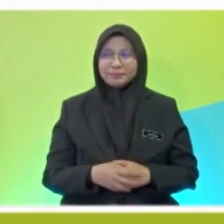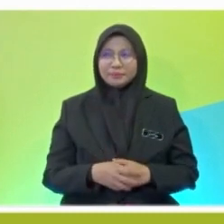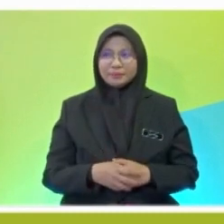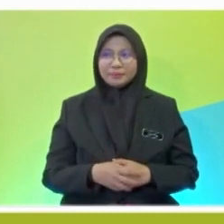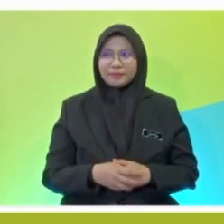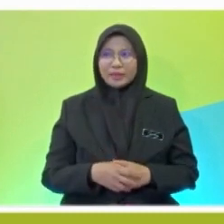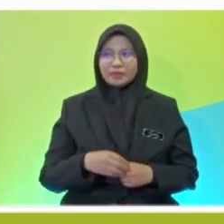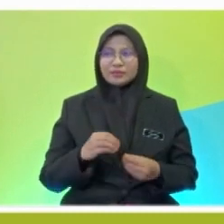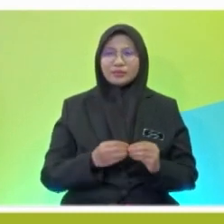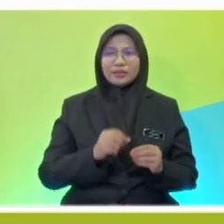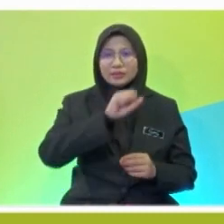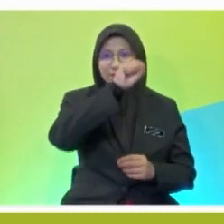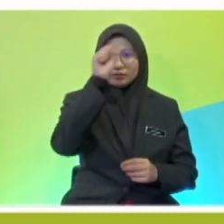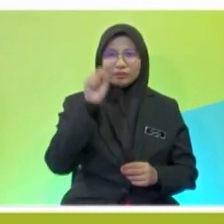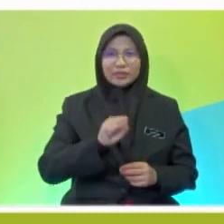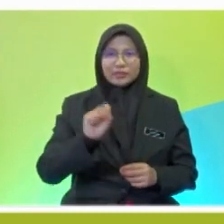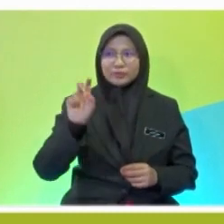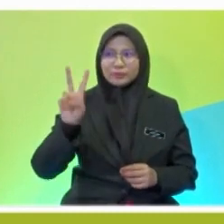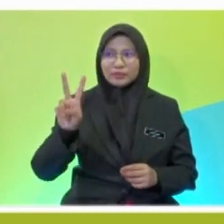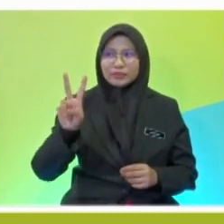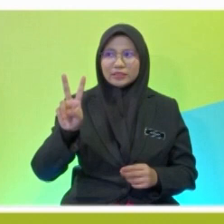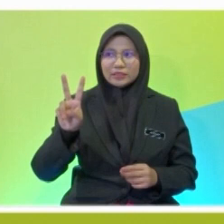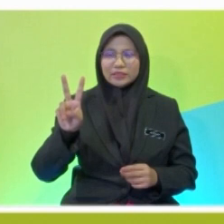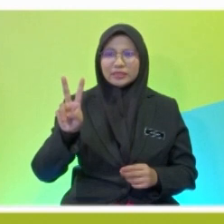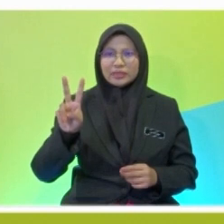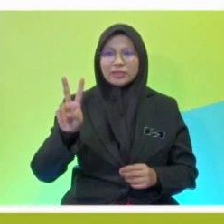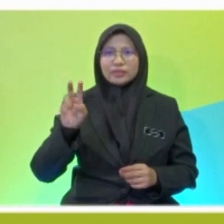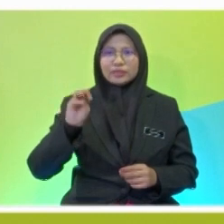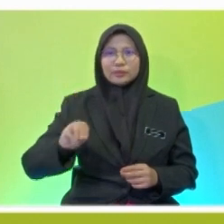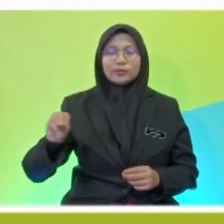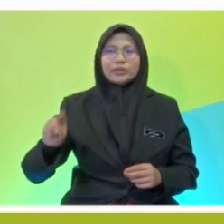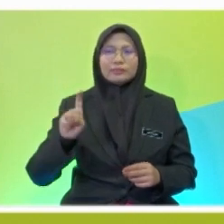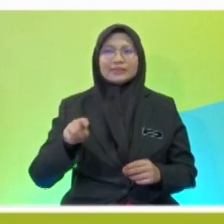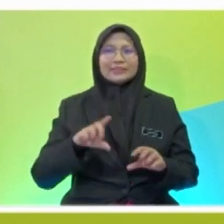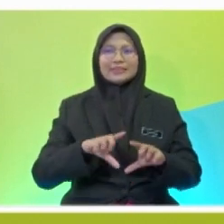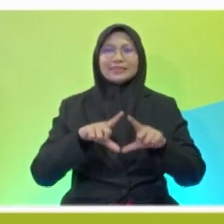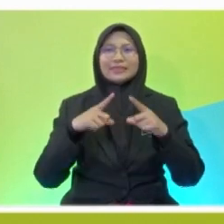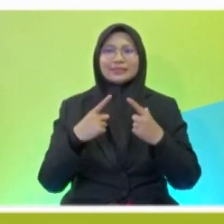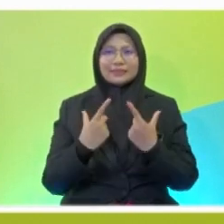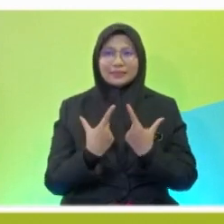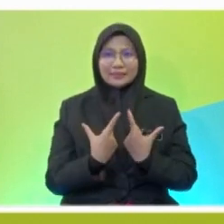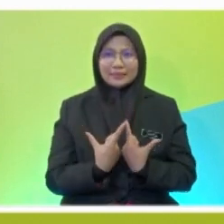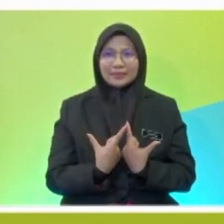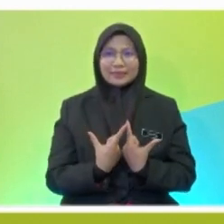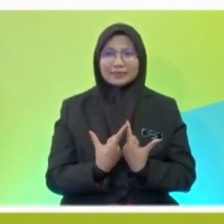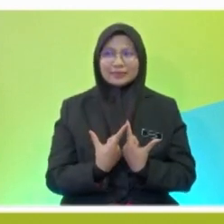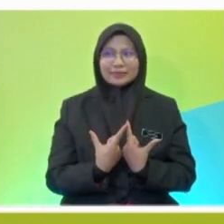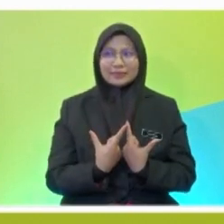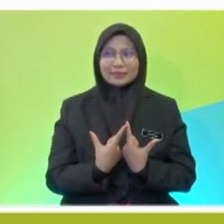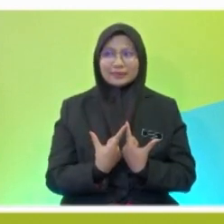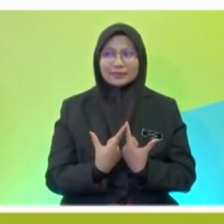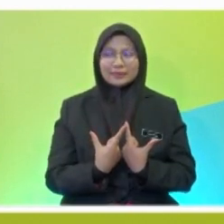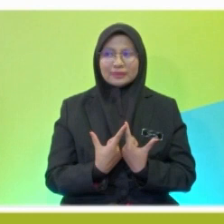penduduknya ialah pengiklasan calon ya kategori soal yang dikehendaki jadi dalam soal